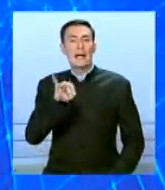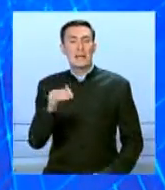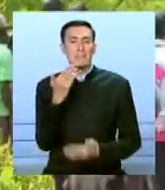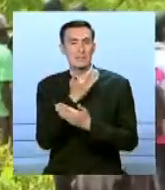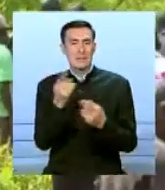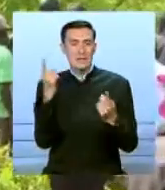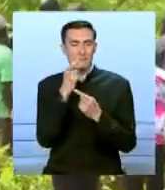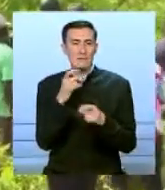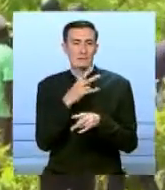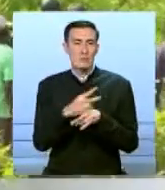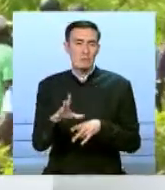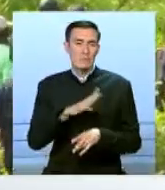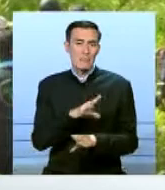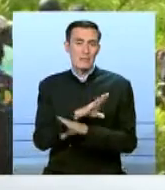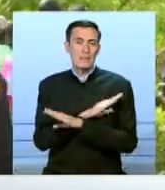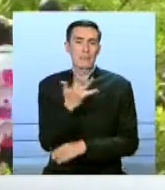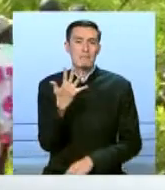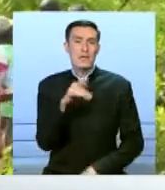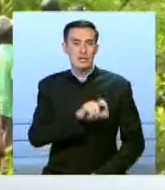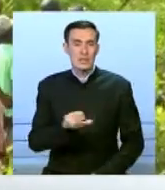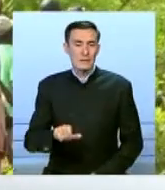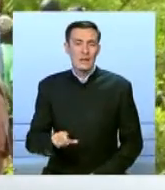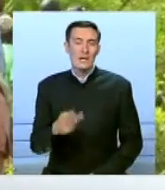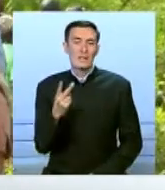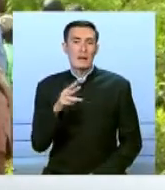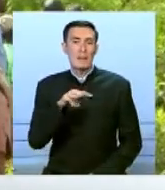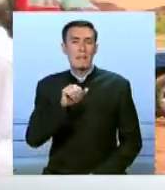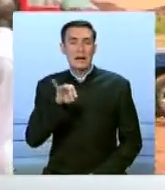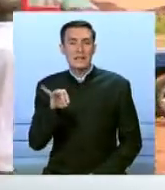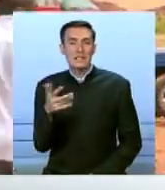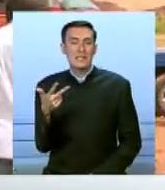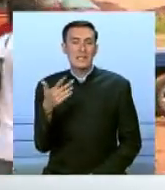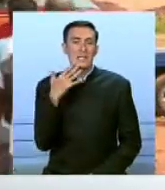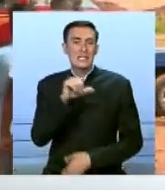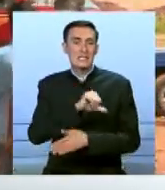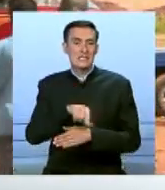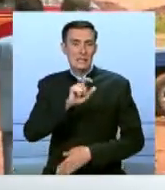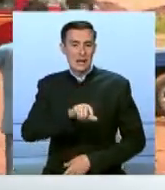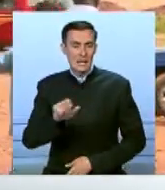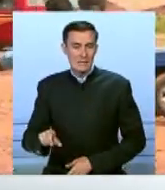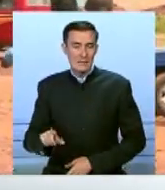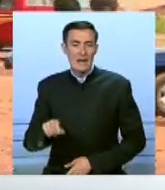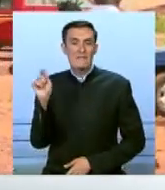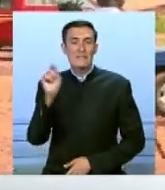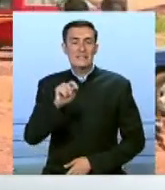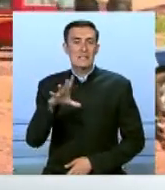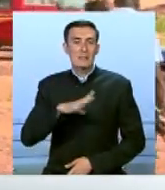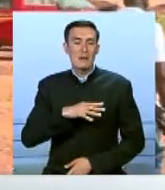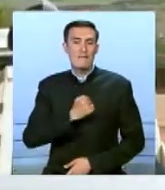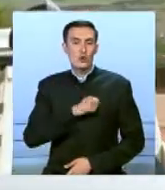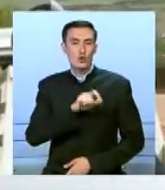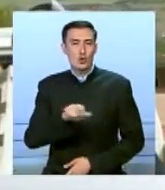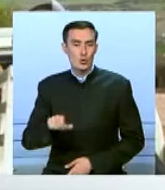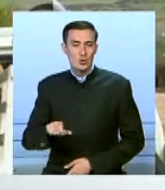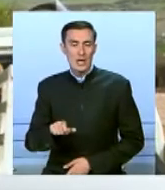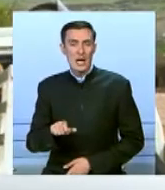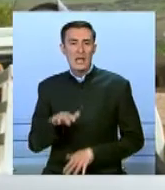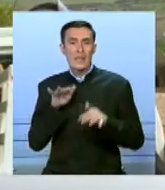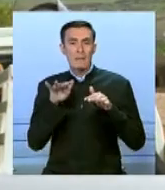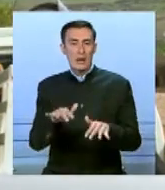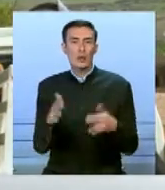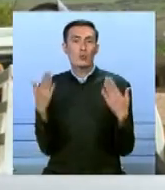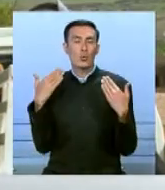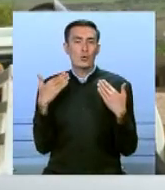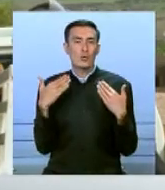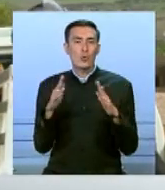последним данным, в результате теракта погибли 5 человек, 2 гражданина Мали и 3 иностранца. Напомню, в воскресенье вооруженные люди атаковали один